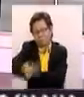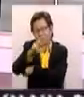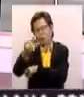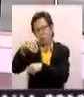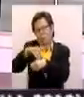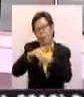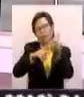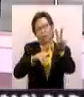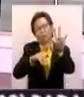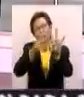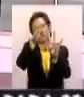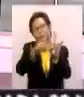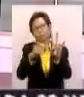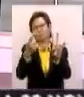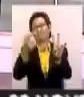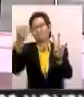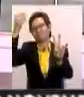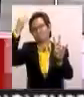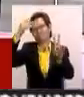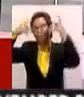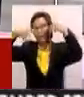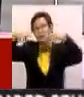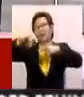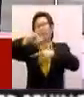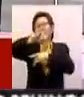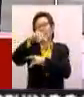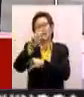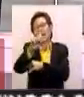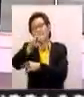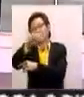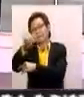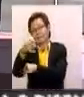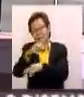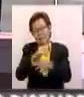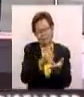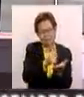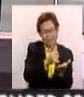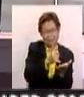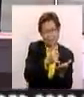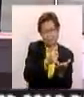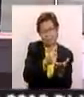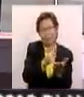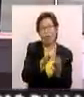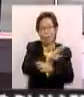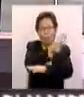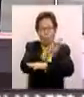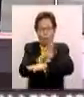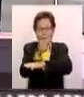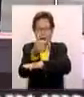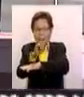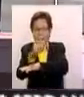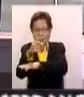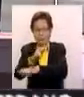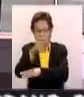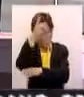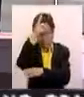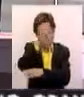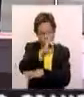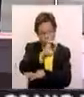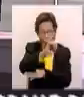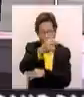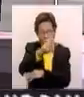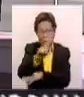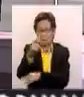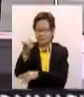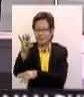pada 27 November lalu. Menurut Pengarah Jabatan Siasatan Jenayah Narkotik JSJN Bukit Aman, Datuk Sri Muhammad Saleh,